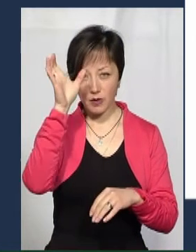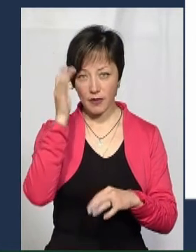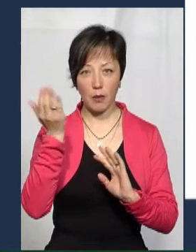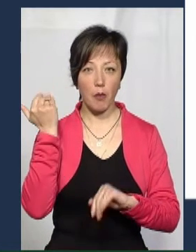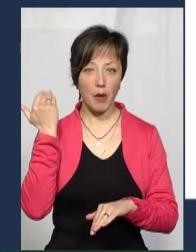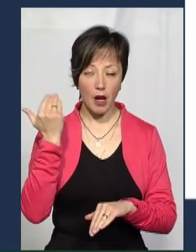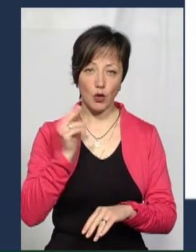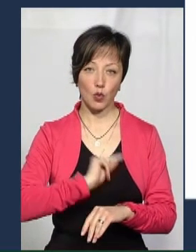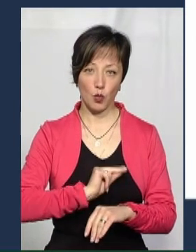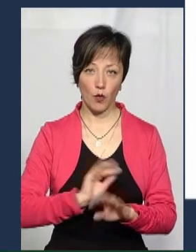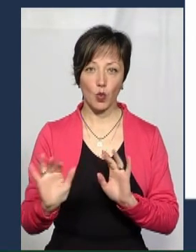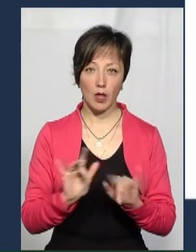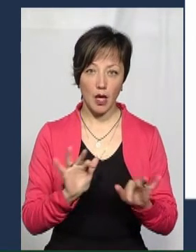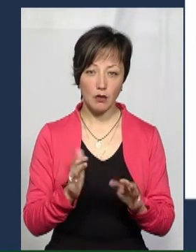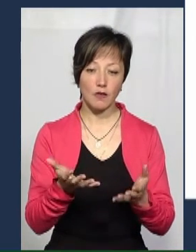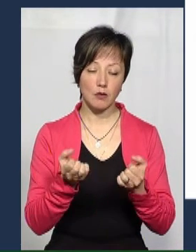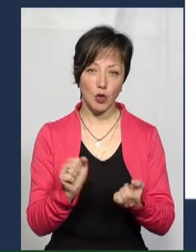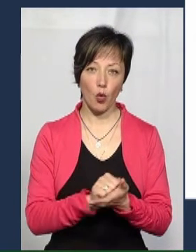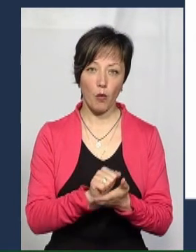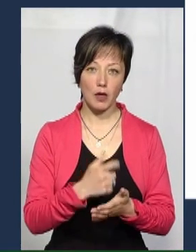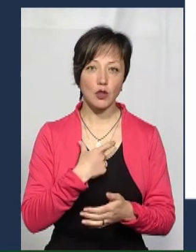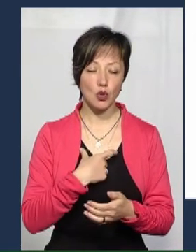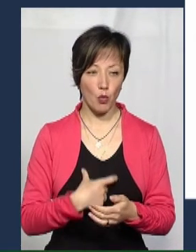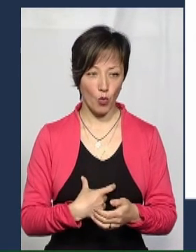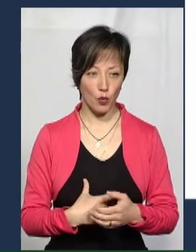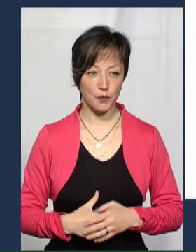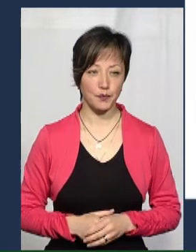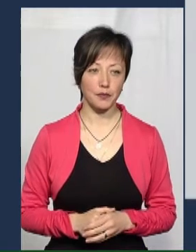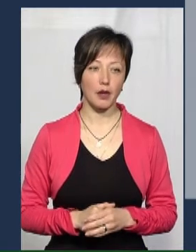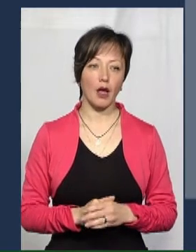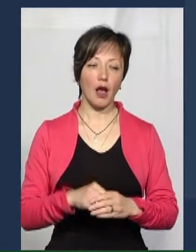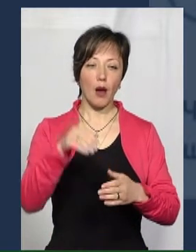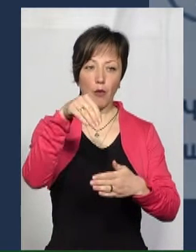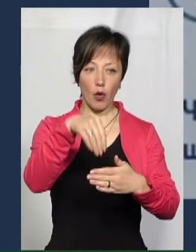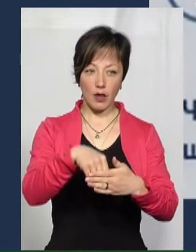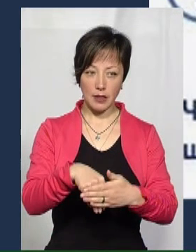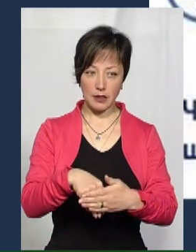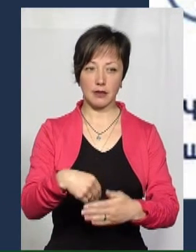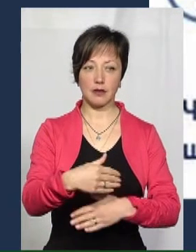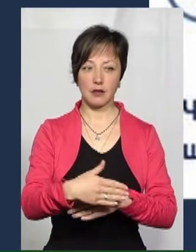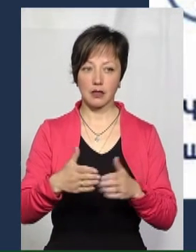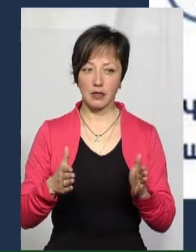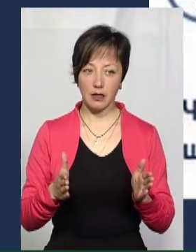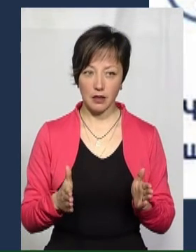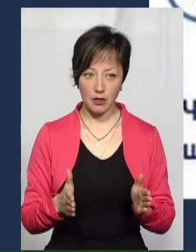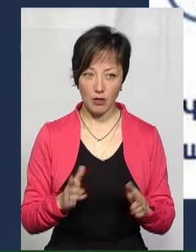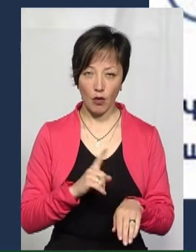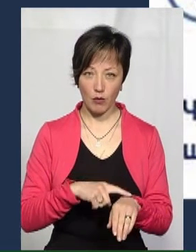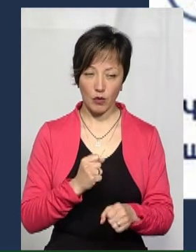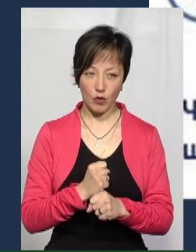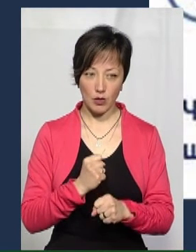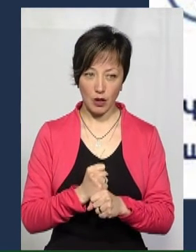та попередню трудову діяльність. Тому візьміть документи з собою. Покладіть заяви у скриньку для кореспонденції у робочі